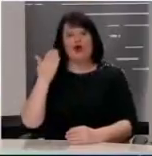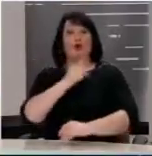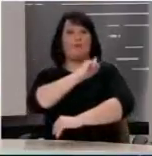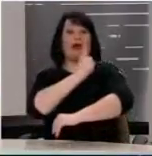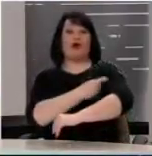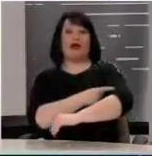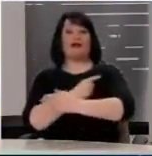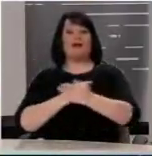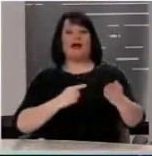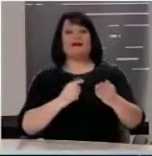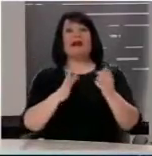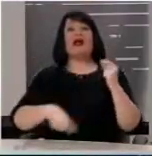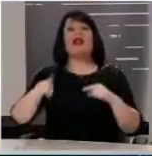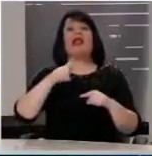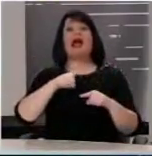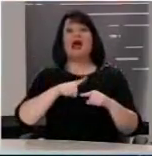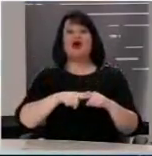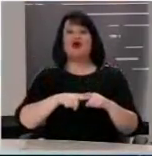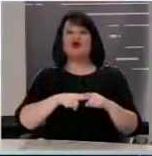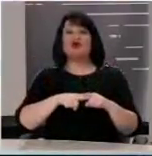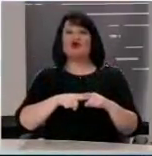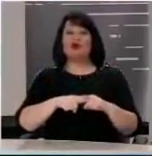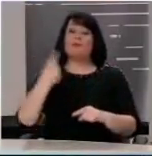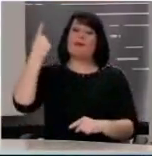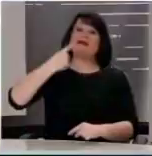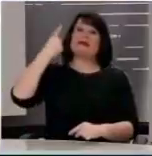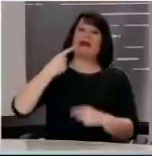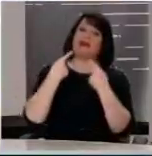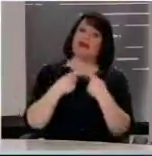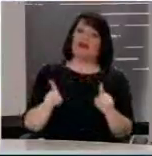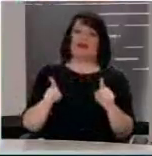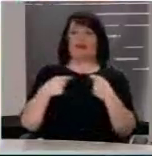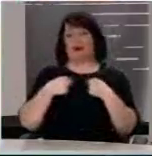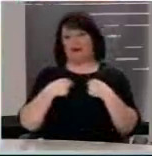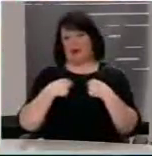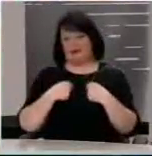Το γεγονός ότι ο ελληνικός λαός μας κρίνει με άλλα μέτρα και άλλα σταθμά.